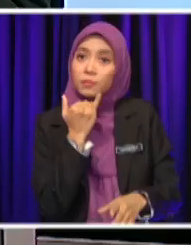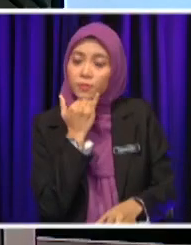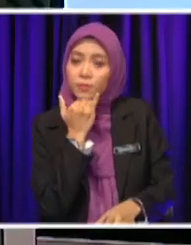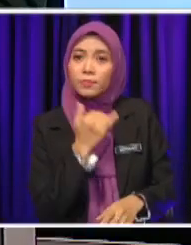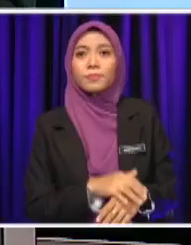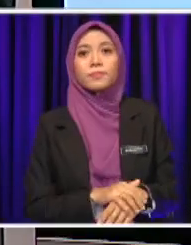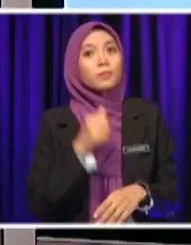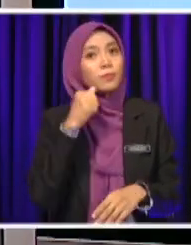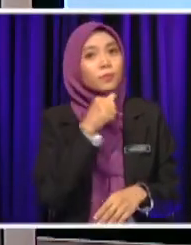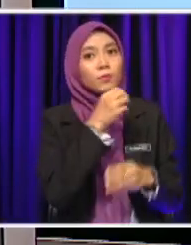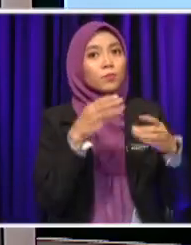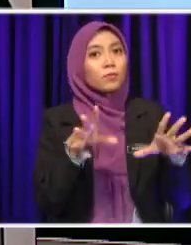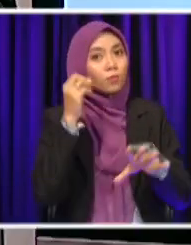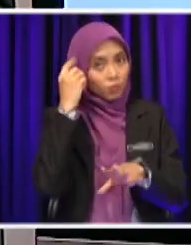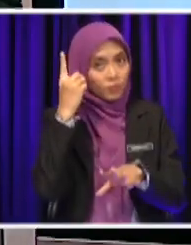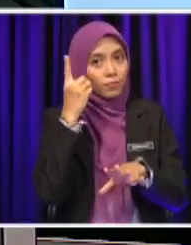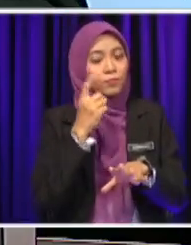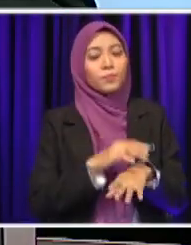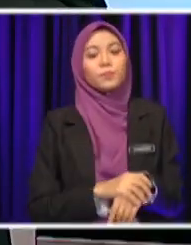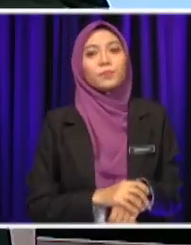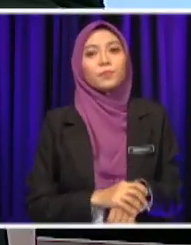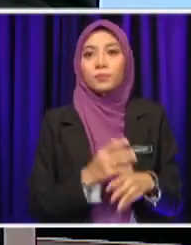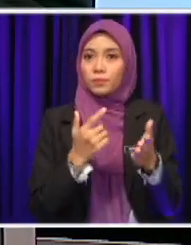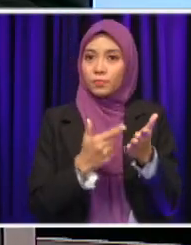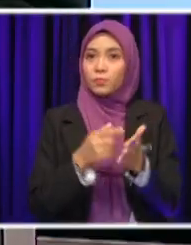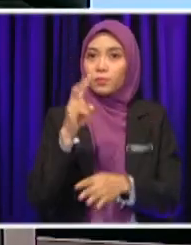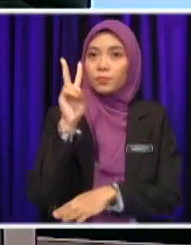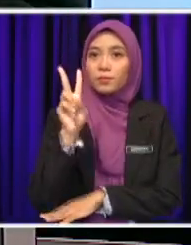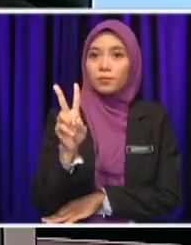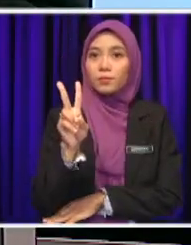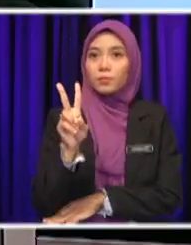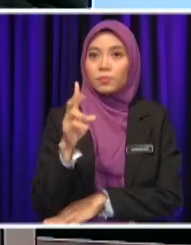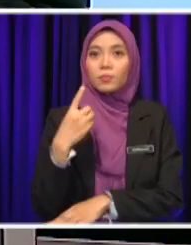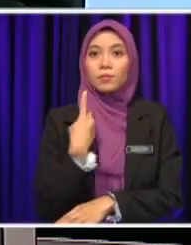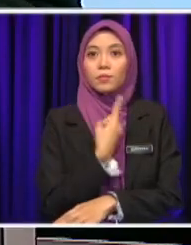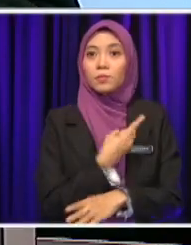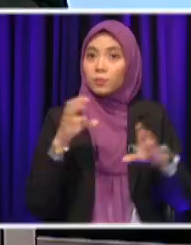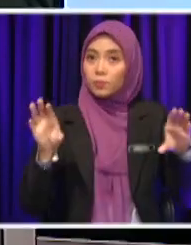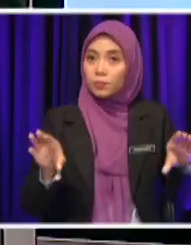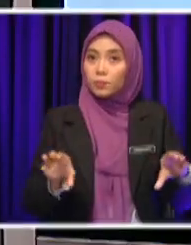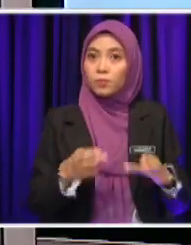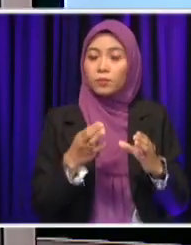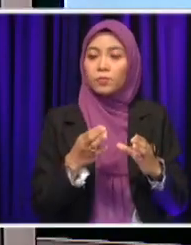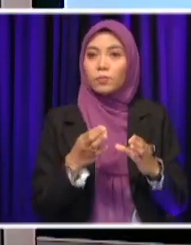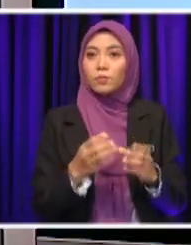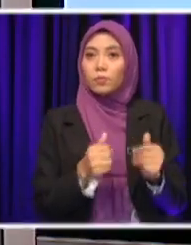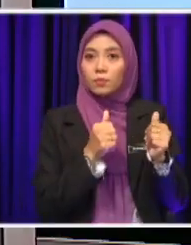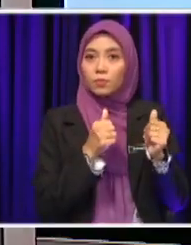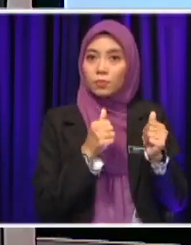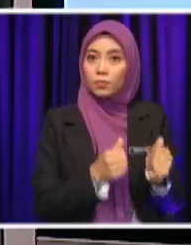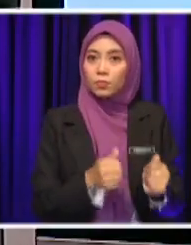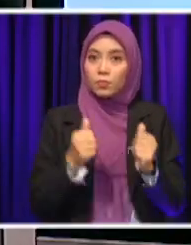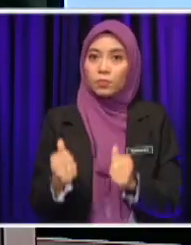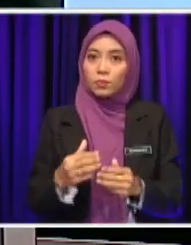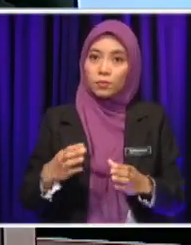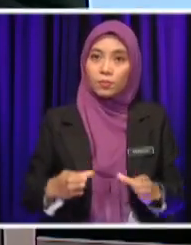Aiman dah faham dah macam mana. Okey, kemudian yang kedua kita buat berkenaan dengan pengatur caraan. Kita hasilkan